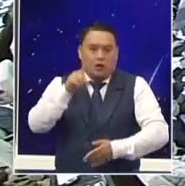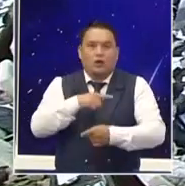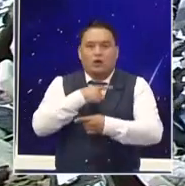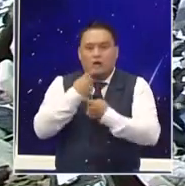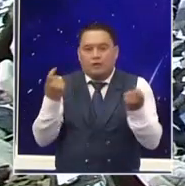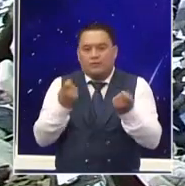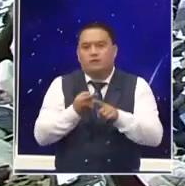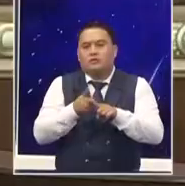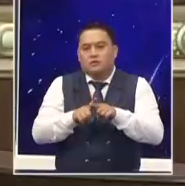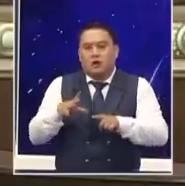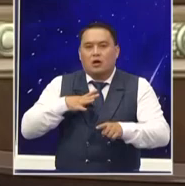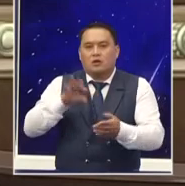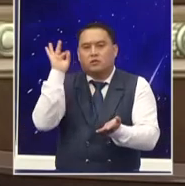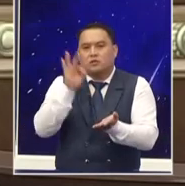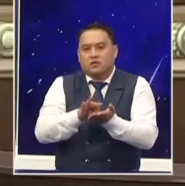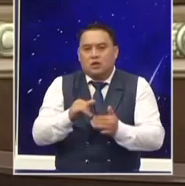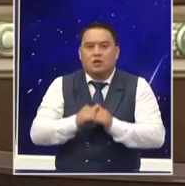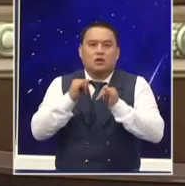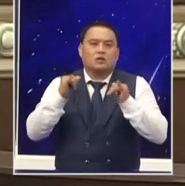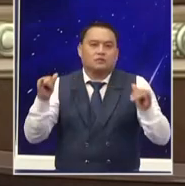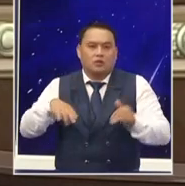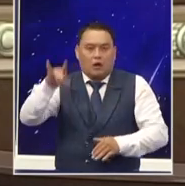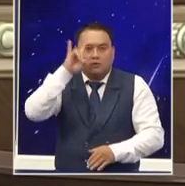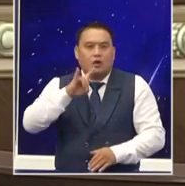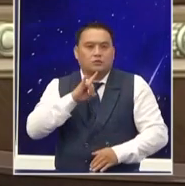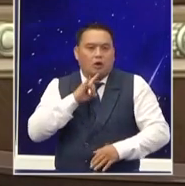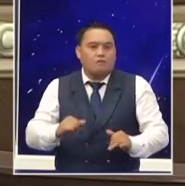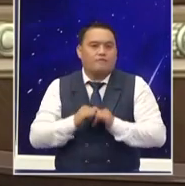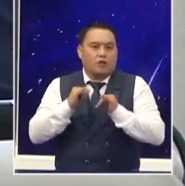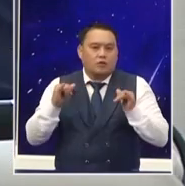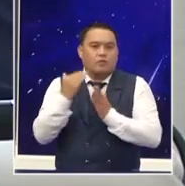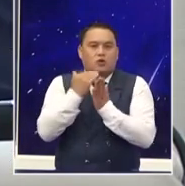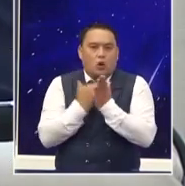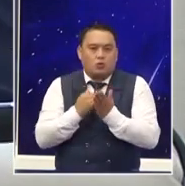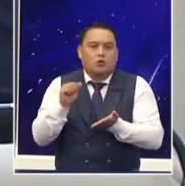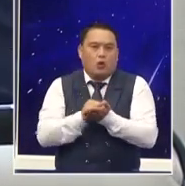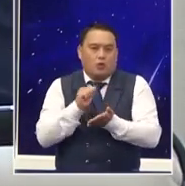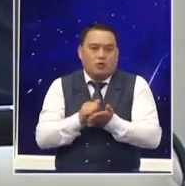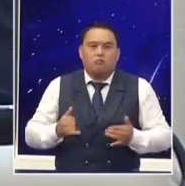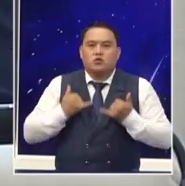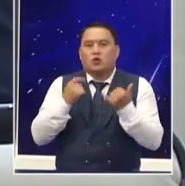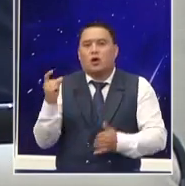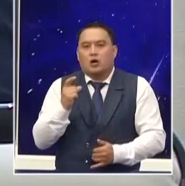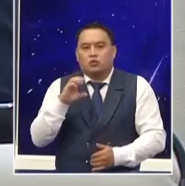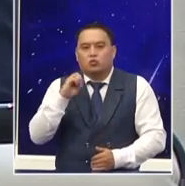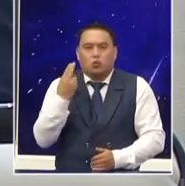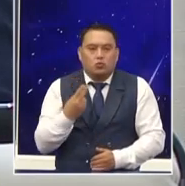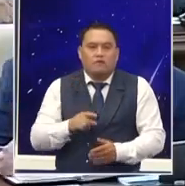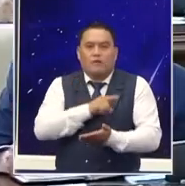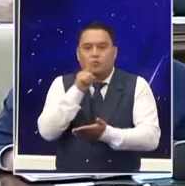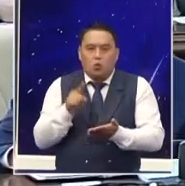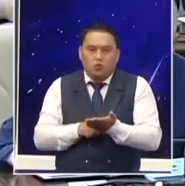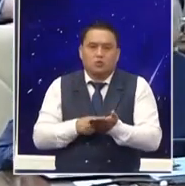озвучит основные цели посткризисного развития страны. Значительная часть программного документа будет посвящена экономическим и социальным